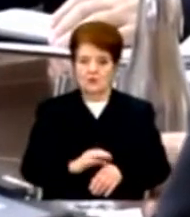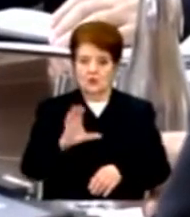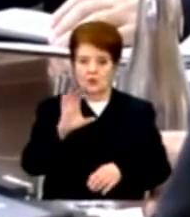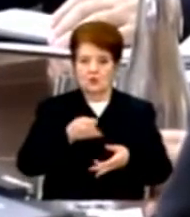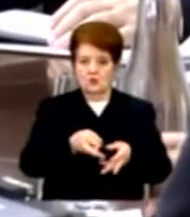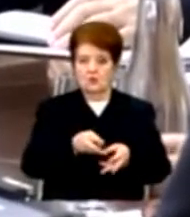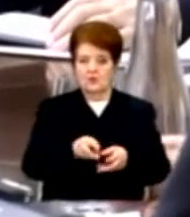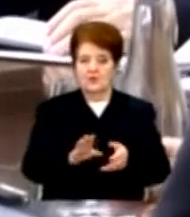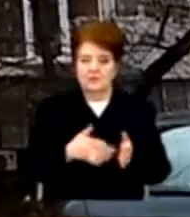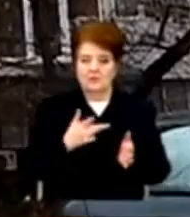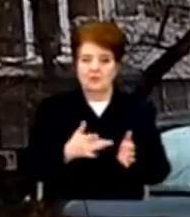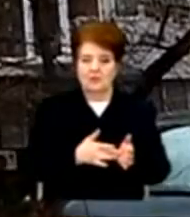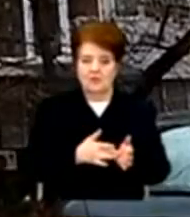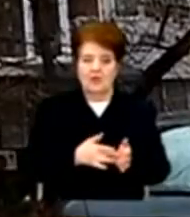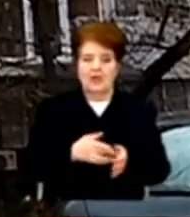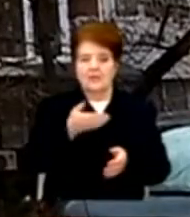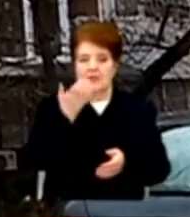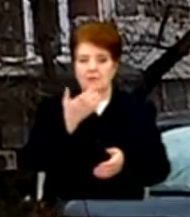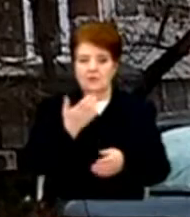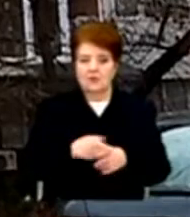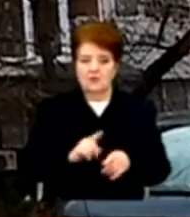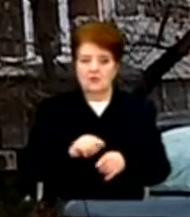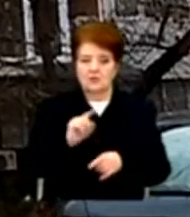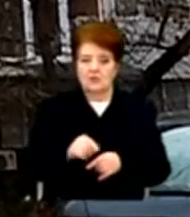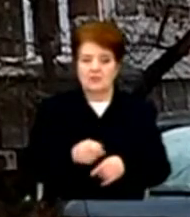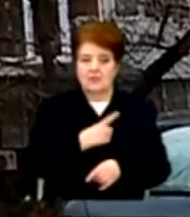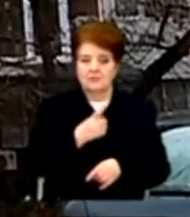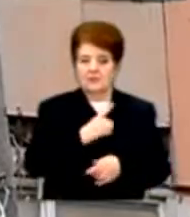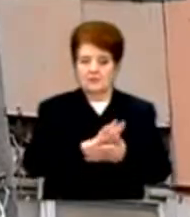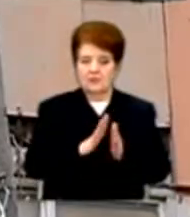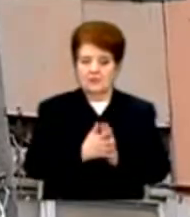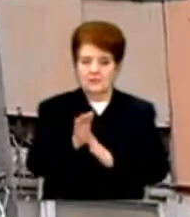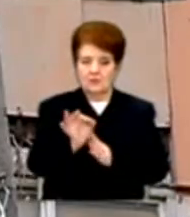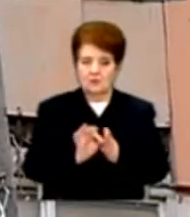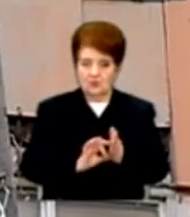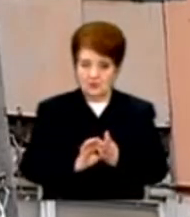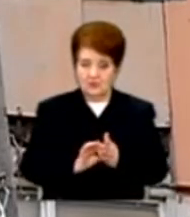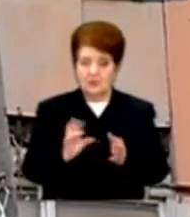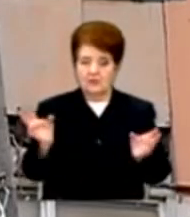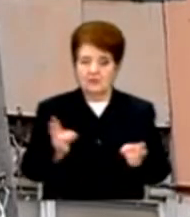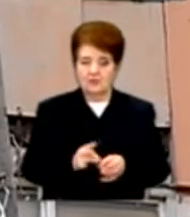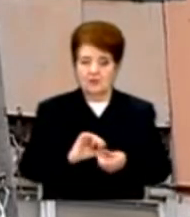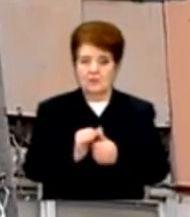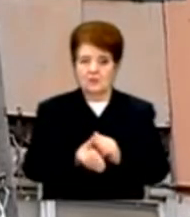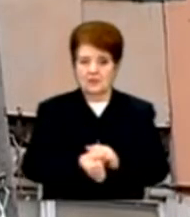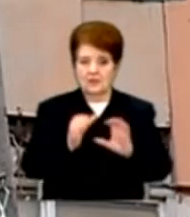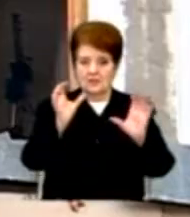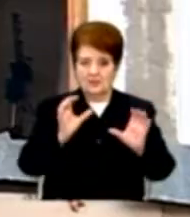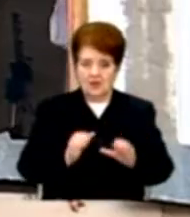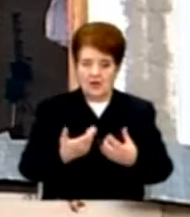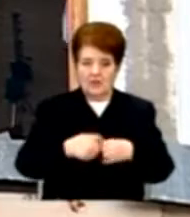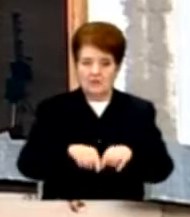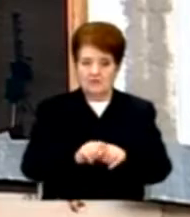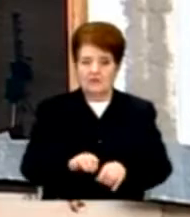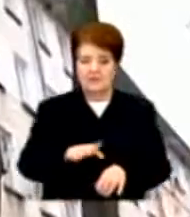a centralelor termice. Potrivit responsabililor de la Inspectoratul pentru Situații de Urgență, sunt necesare modificări legislative astfel